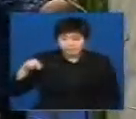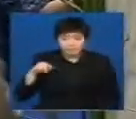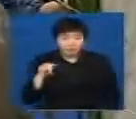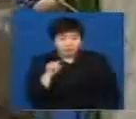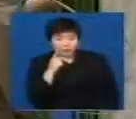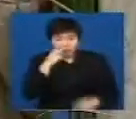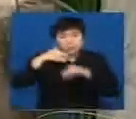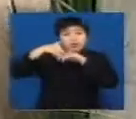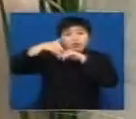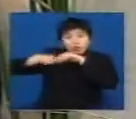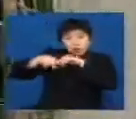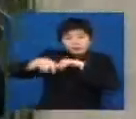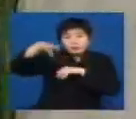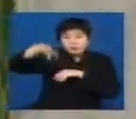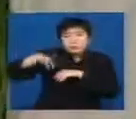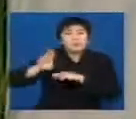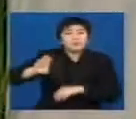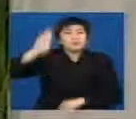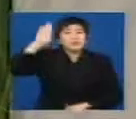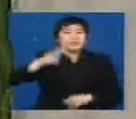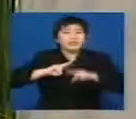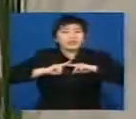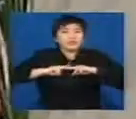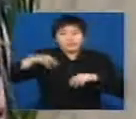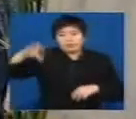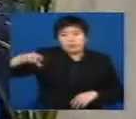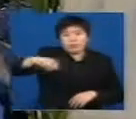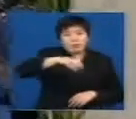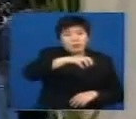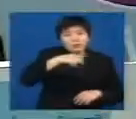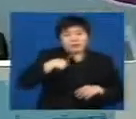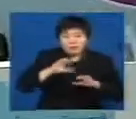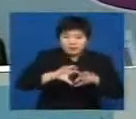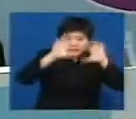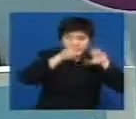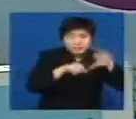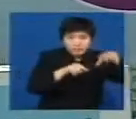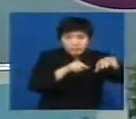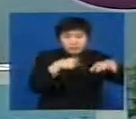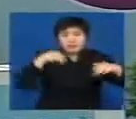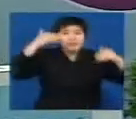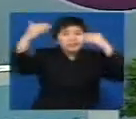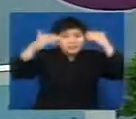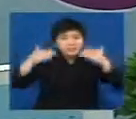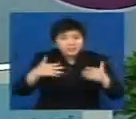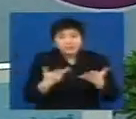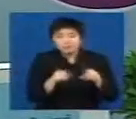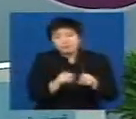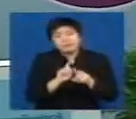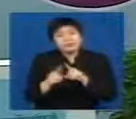างนอกตรงนี้ก็จะมีของทางภาคเอกชน มี หน่วยงานราชการ อย่างองค์การพิพิธภัณฑ์นะฮะ ครับ